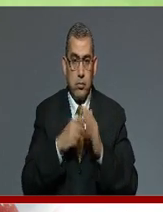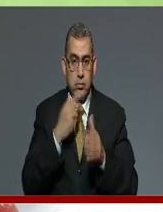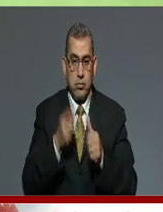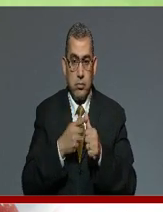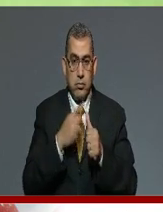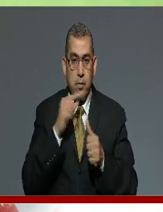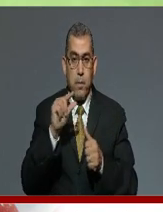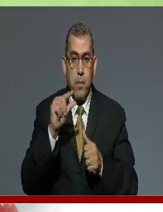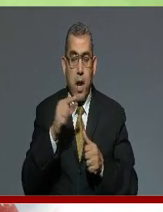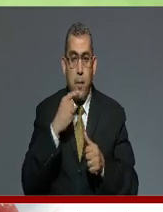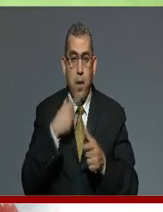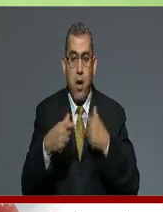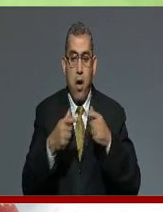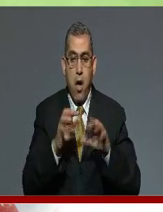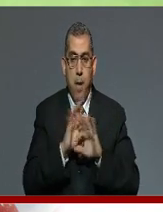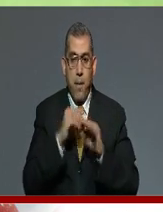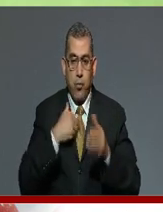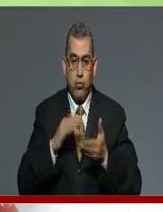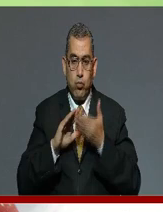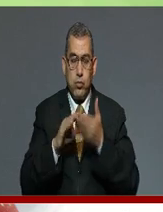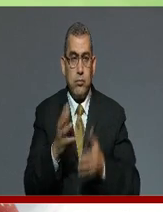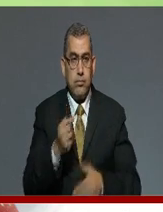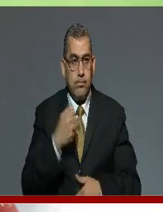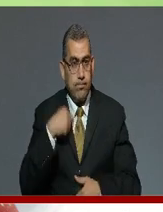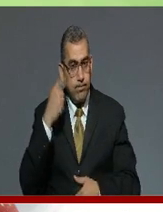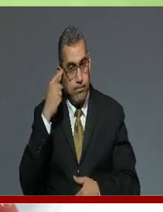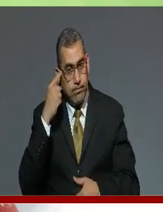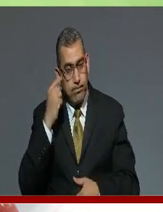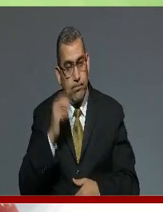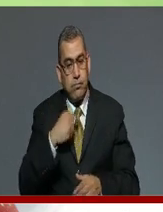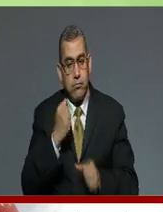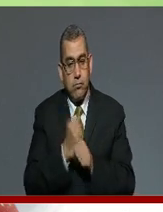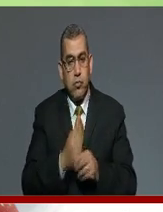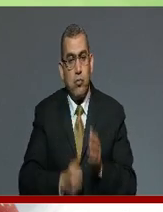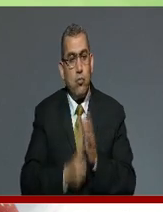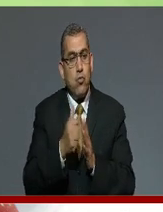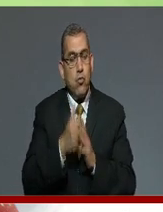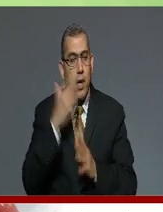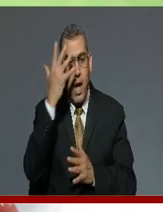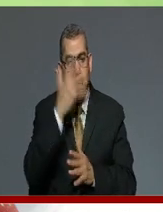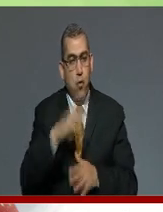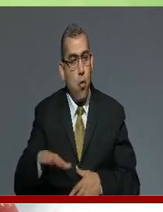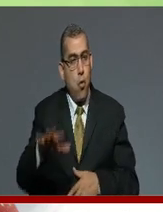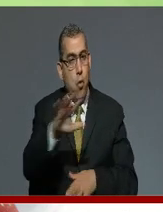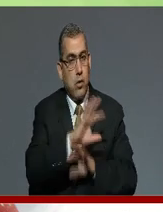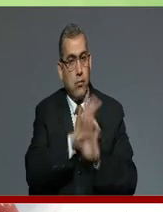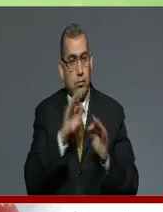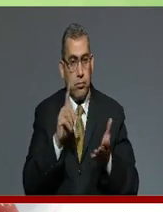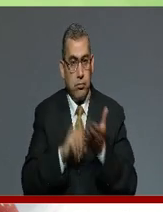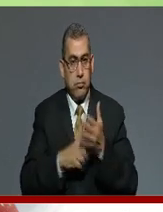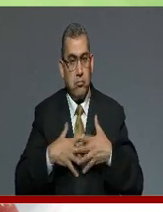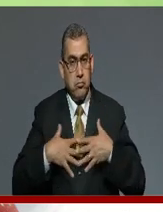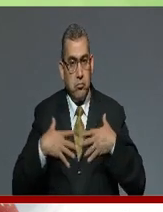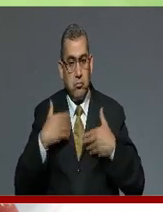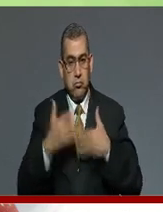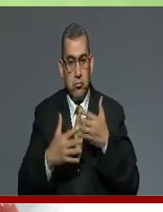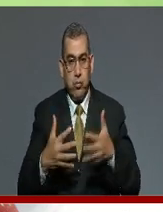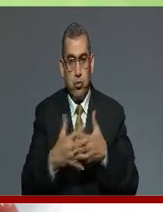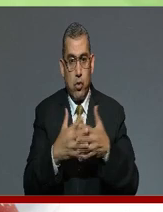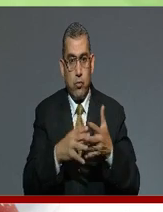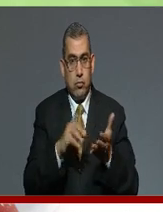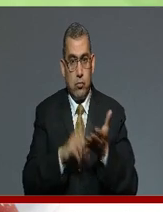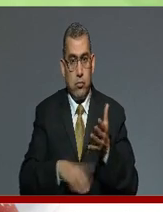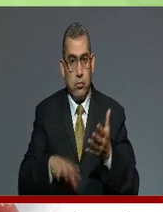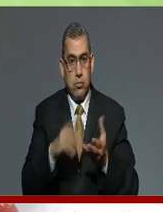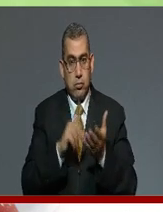رقمي نستطيع تنفيذه في كل الدول الافريقيه بقابليه تشغيل مشتركه بينها